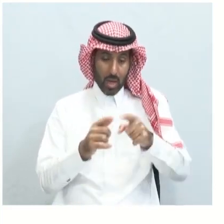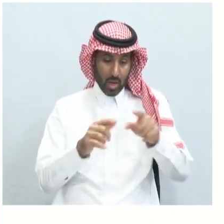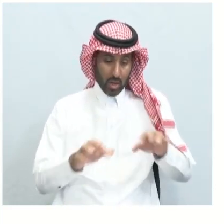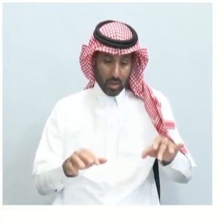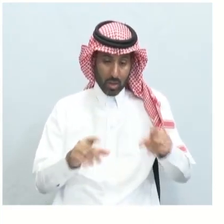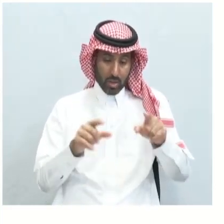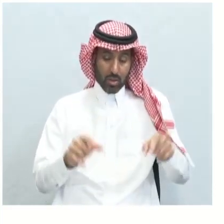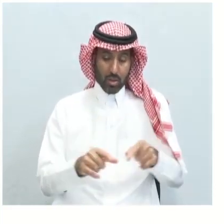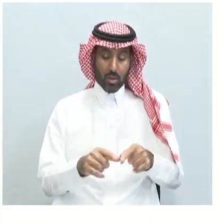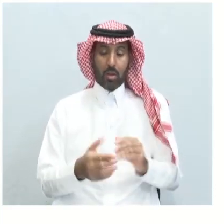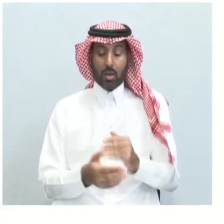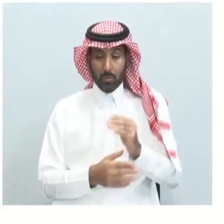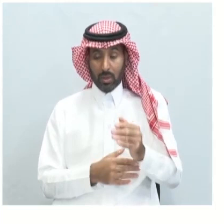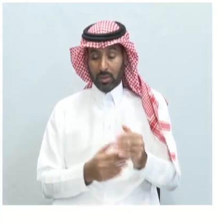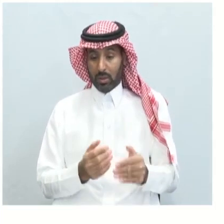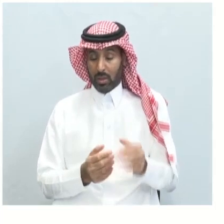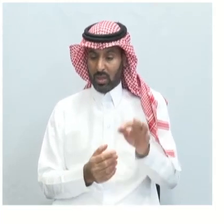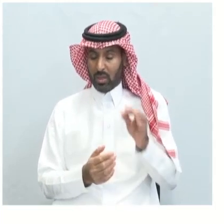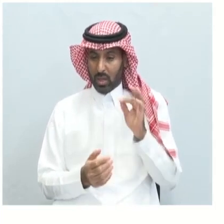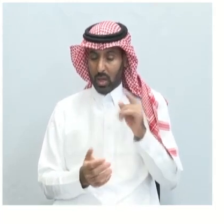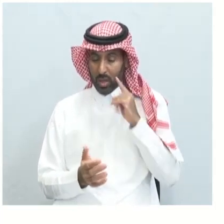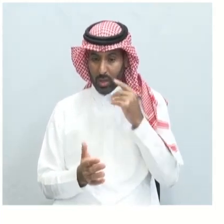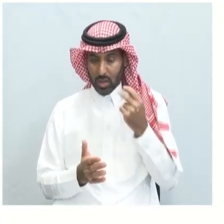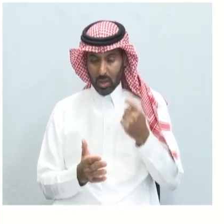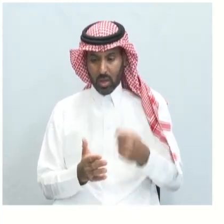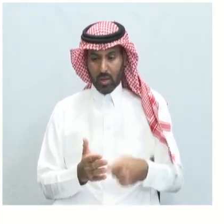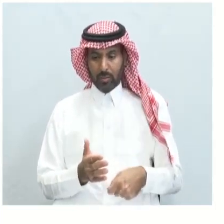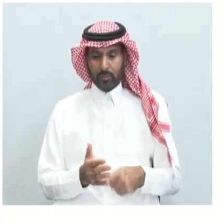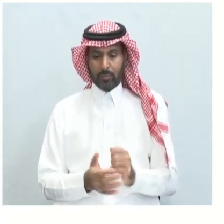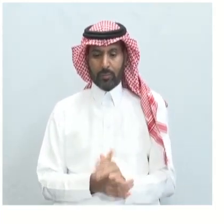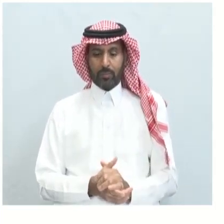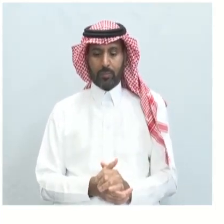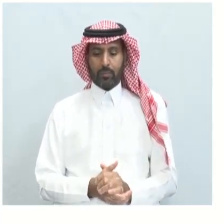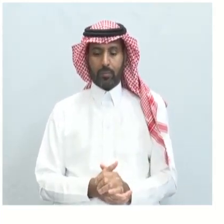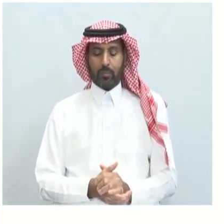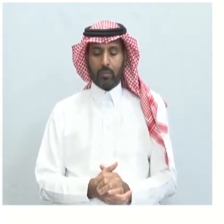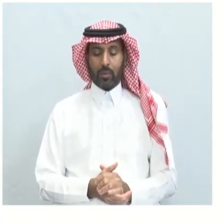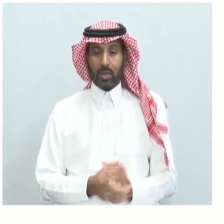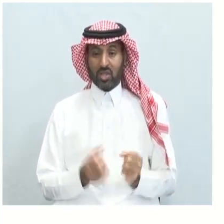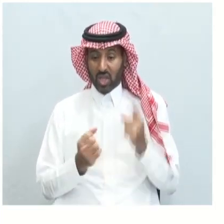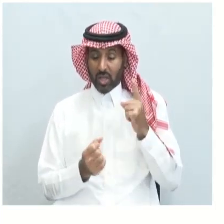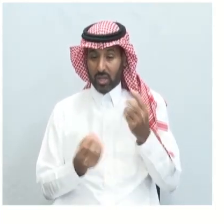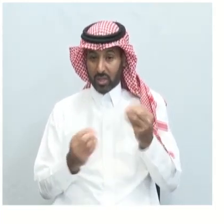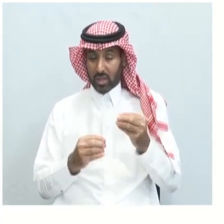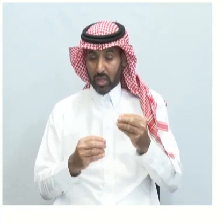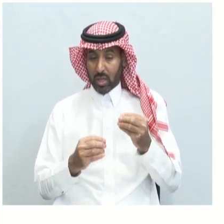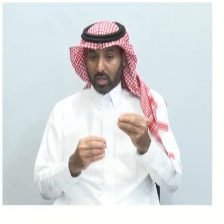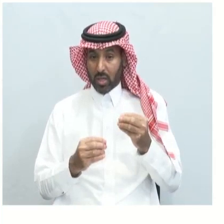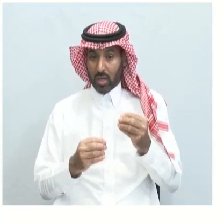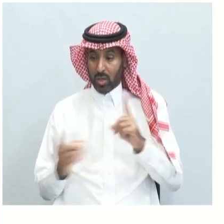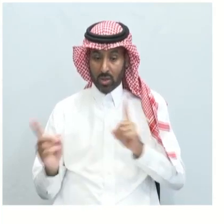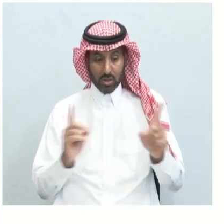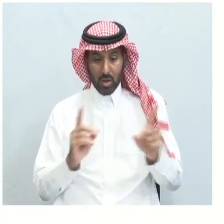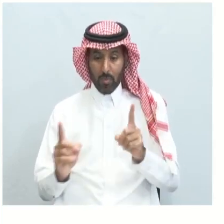لتمكين اتخاذ القرارات الفوريه ومتت هذه العمليات زياده الاتصال بين هذه المرافق